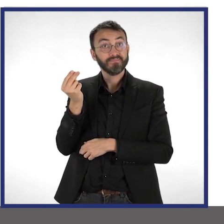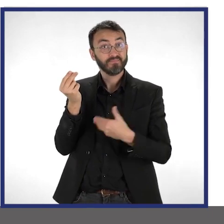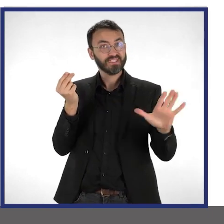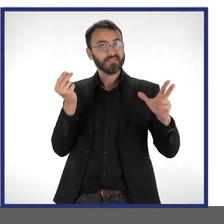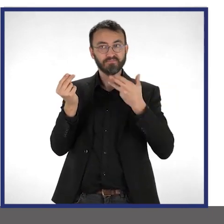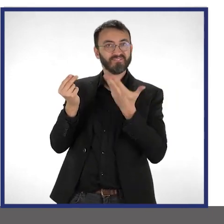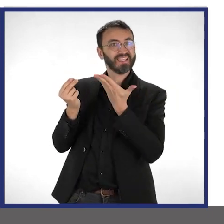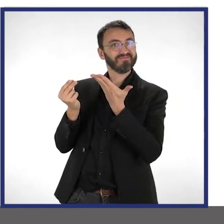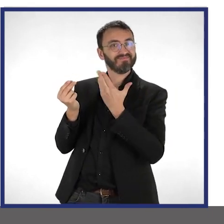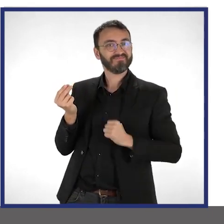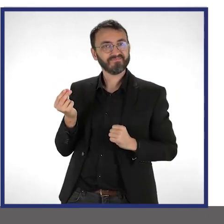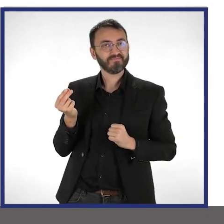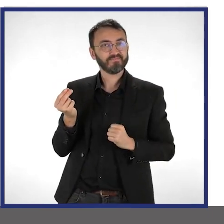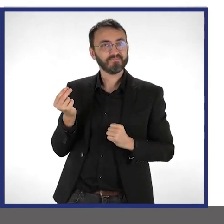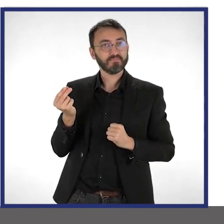C'est parfait.